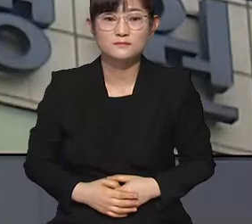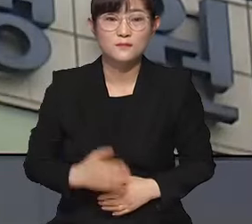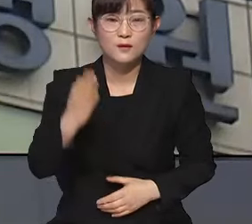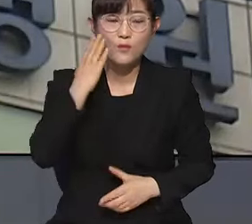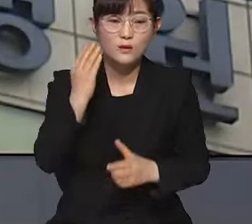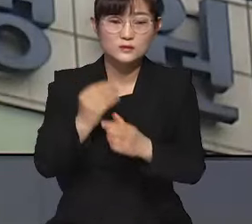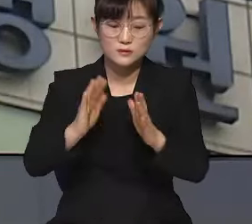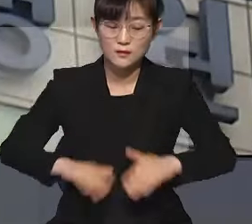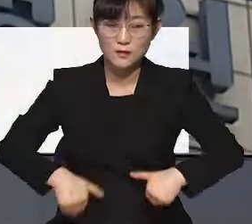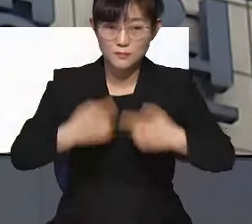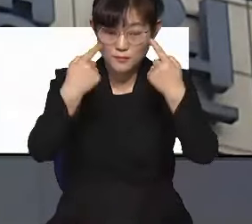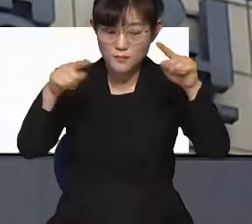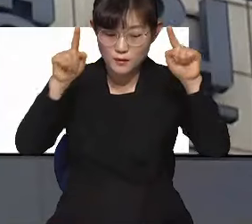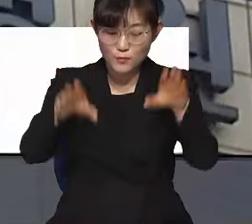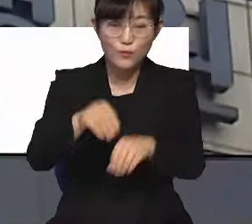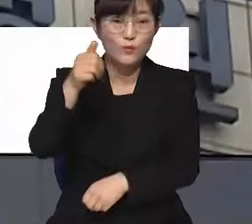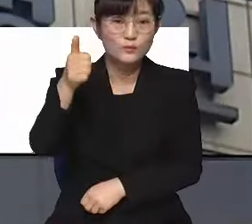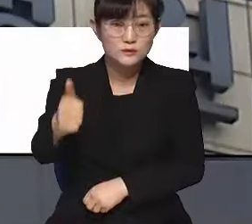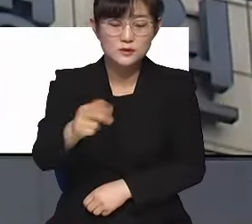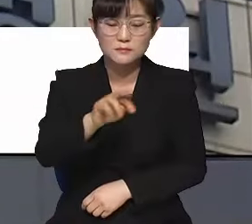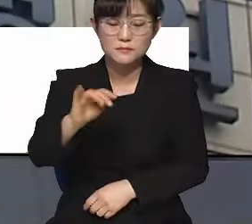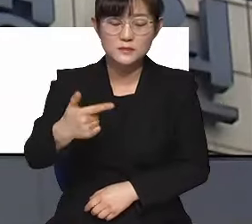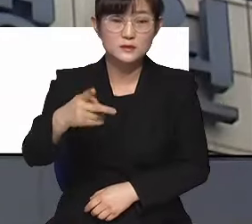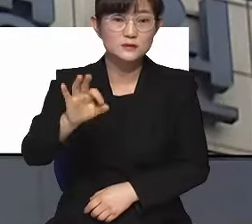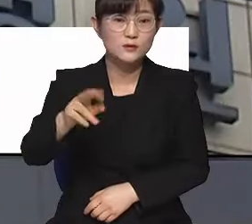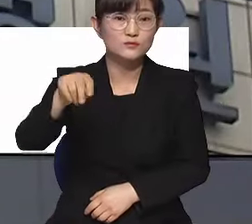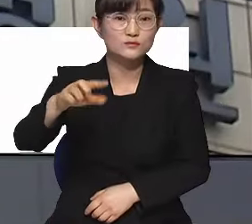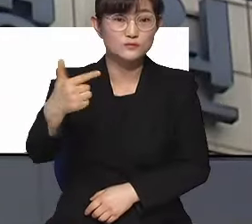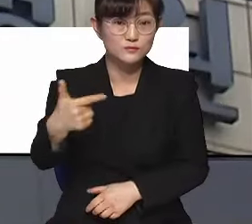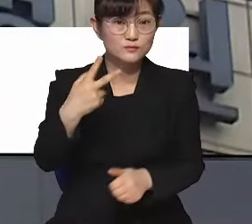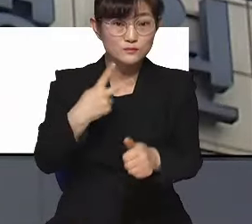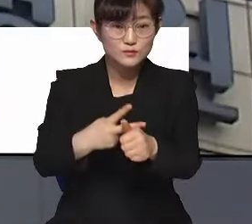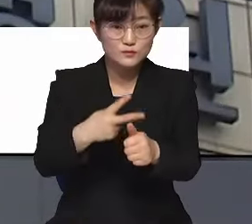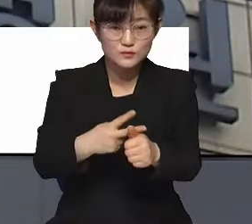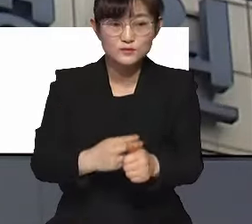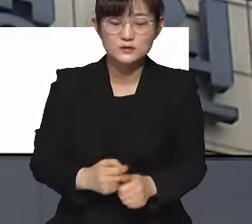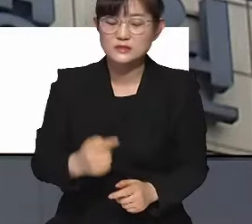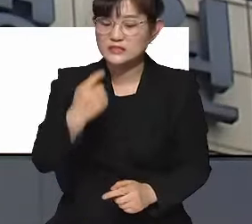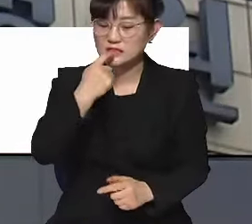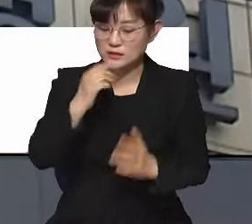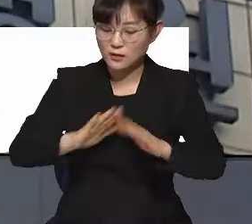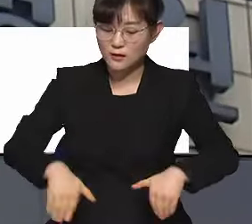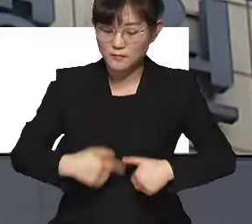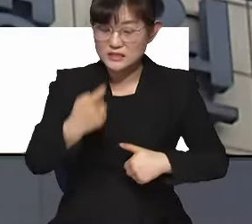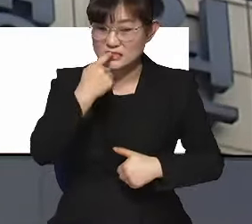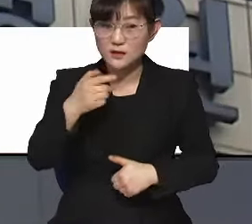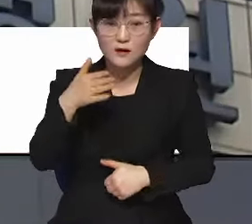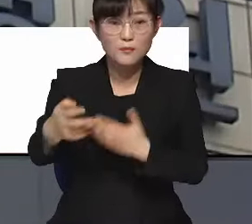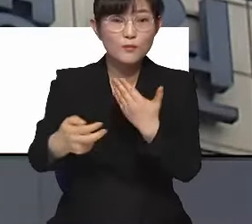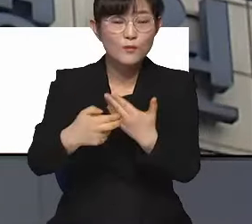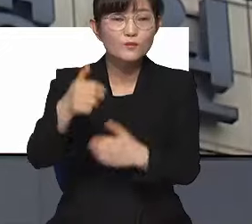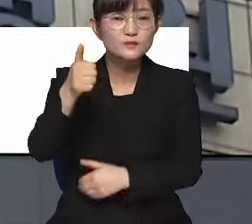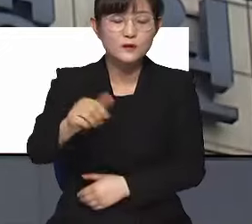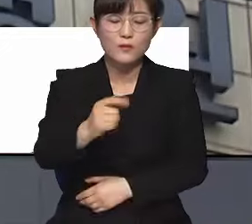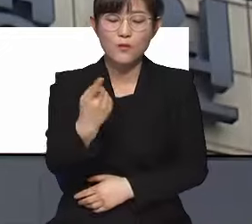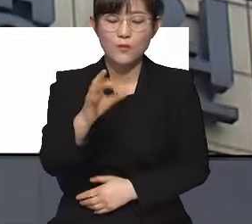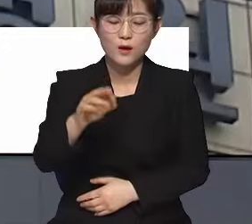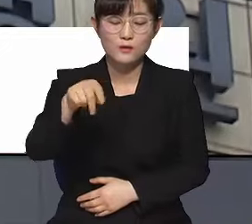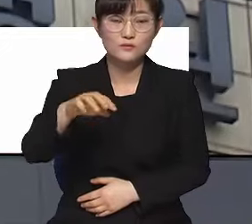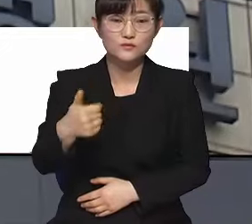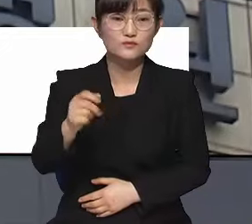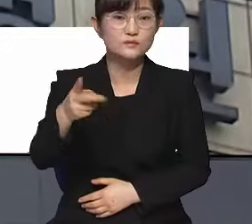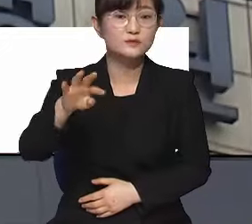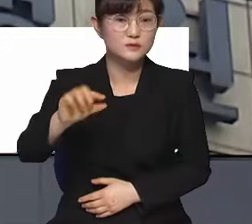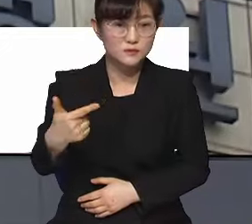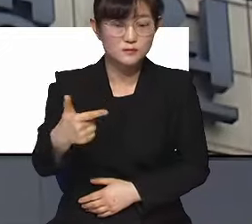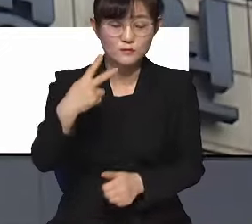화순 전남대병원 11대 병원장의 민정준 핵의학과 교수가 전남대 치과병원 8대 병원장의 황윤찬 치과